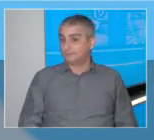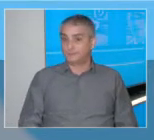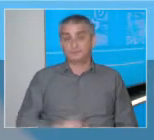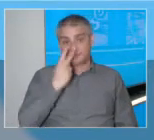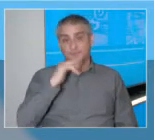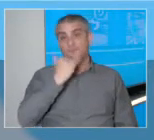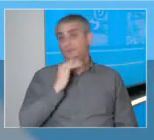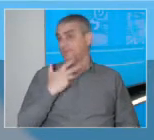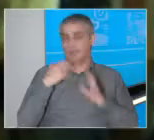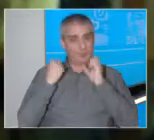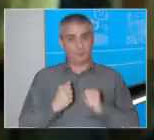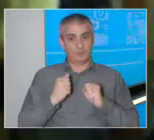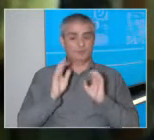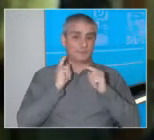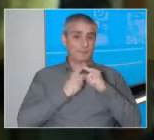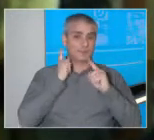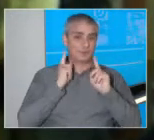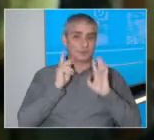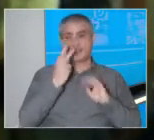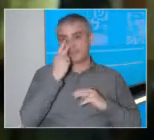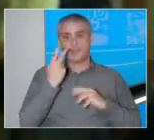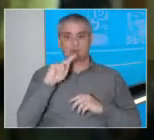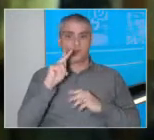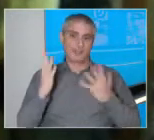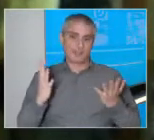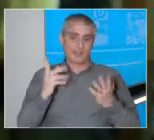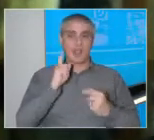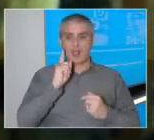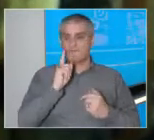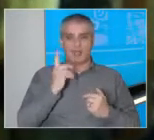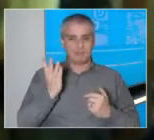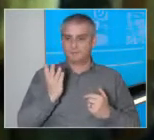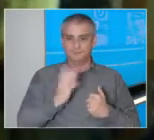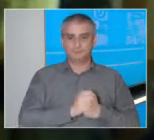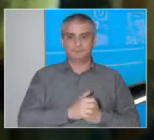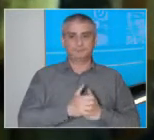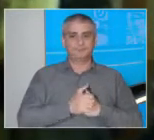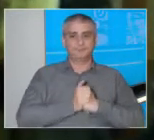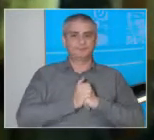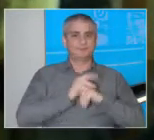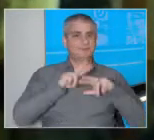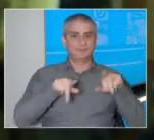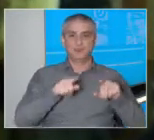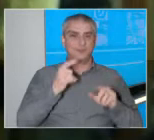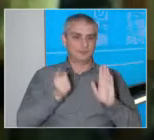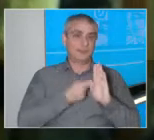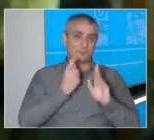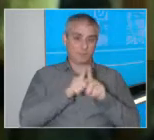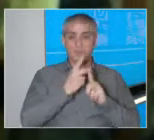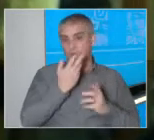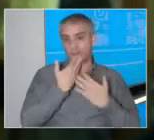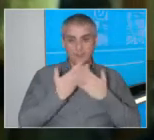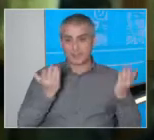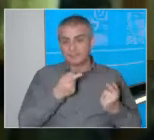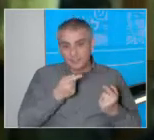לכאורה כן, אני לא בטוח שזה בדיוק ככה, זה נראה יותר על פנה, אבל בוודאי שהסיטואציה הפעם, כפי שזה